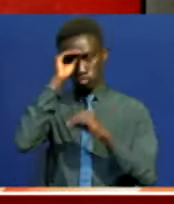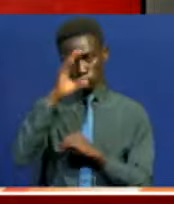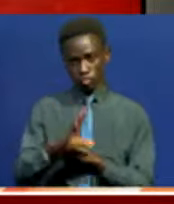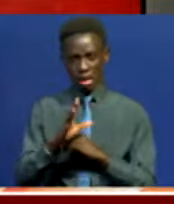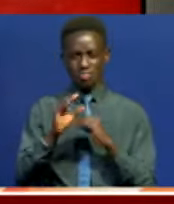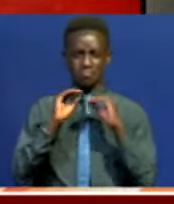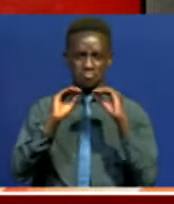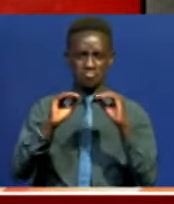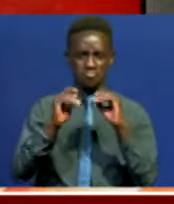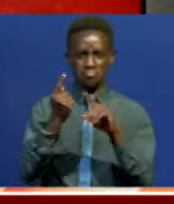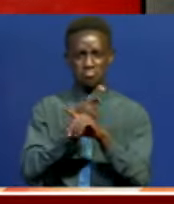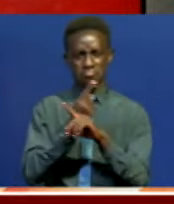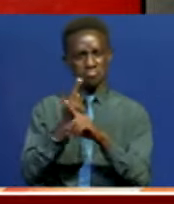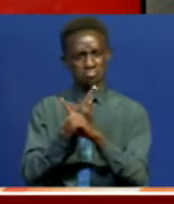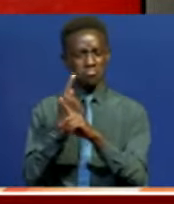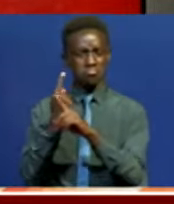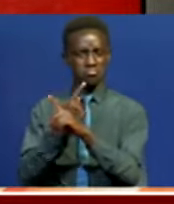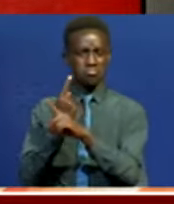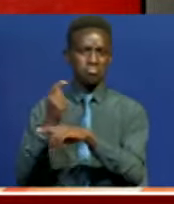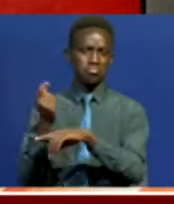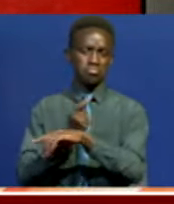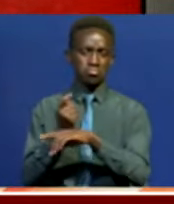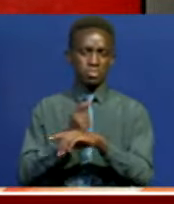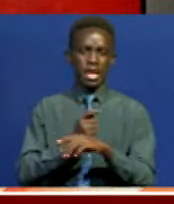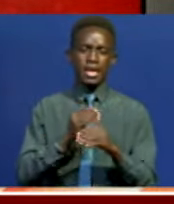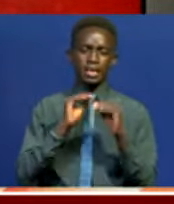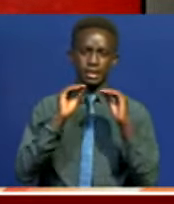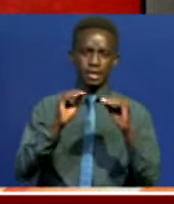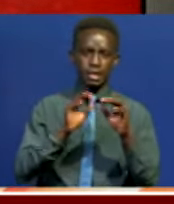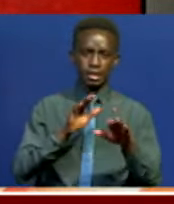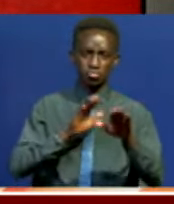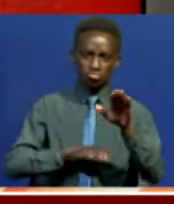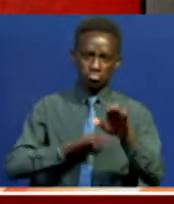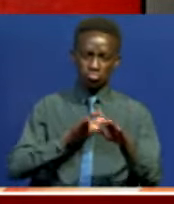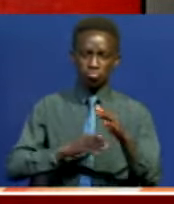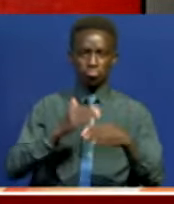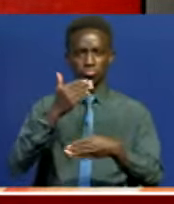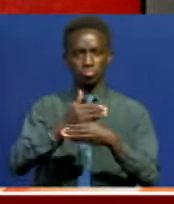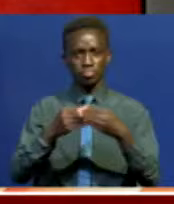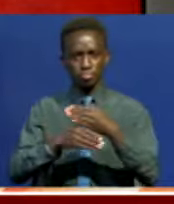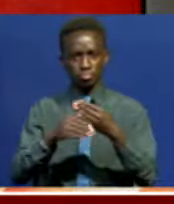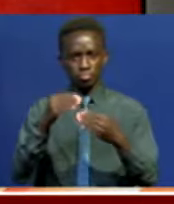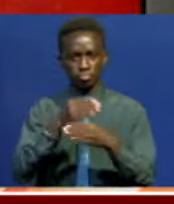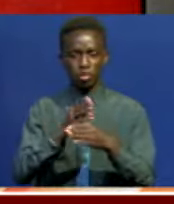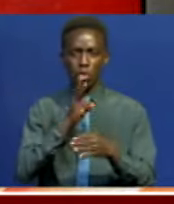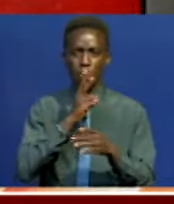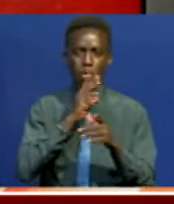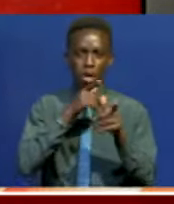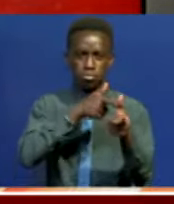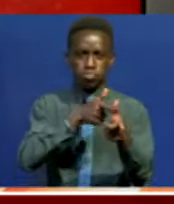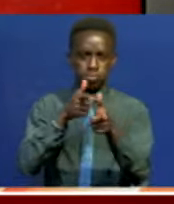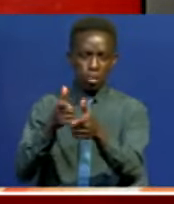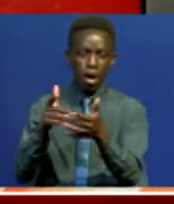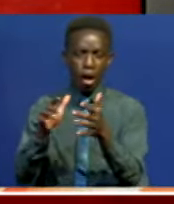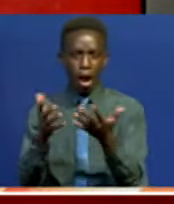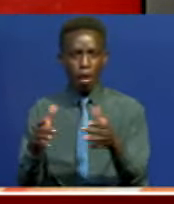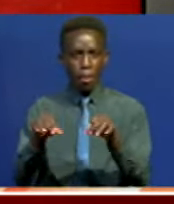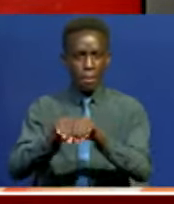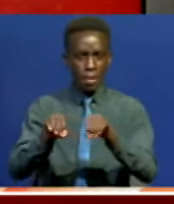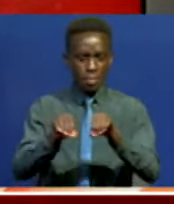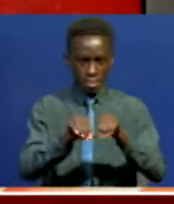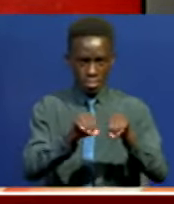zikiwemo sanaa, ujenzi, ushonaji na mbinu za kisasa za unyunyuziaji mimea maji miongoni mwa kozi